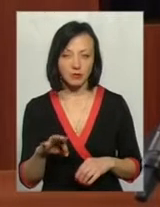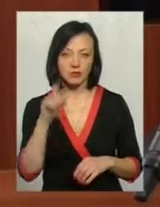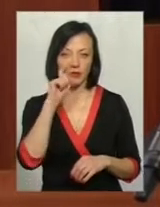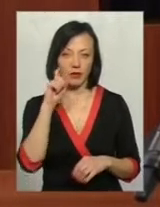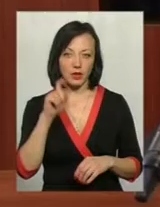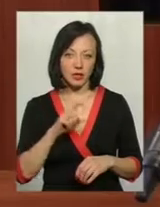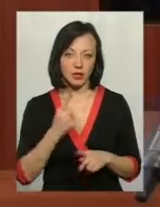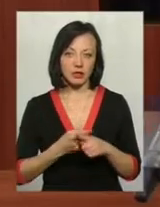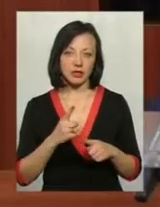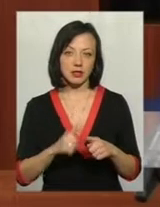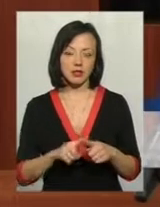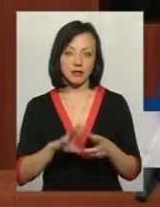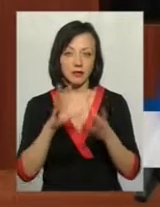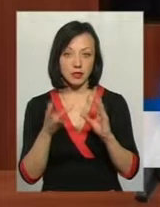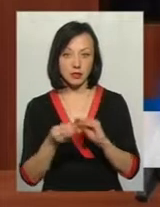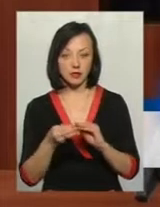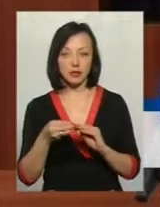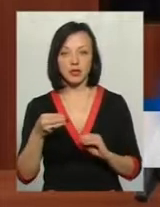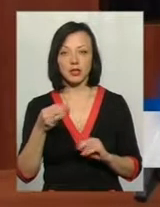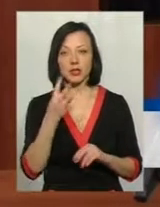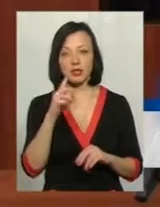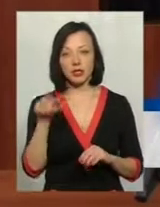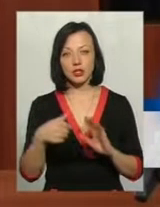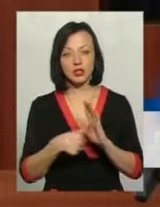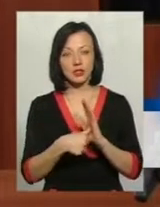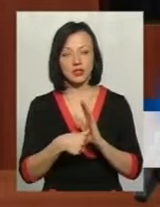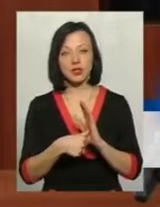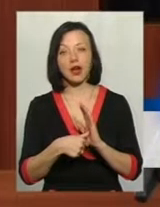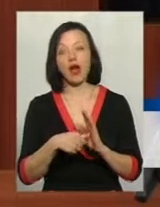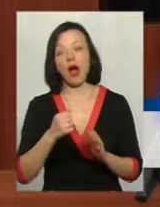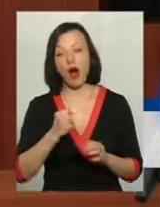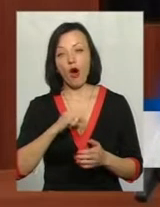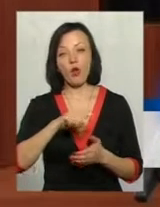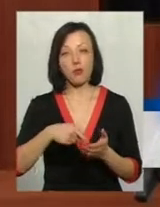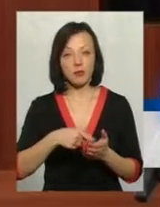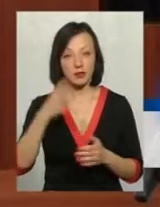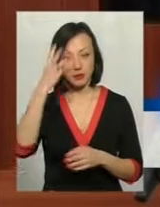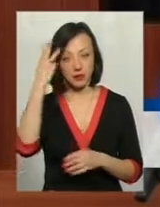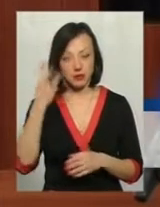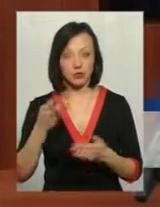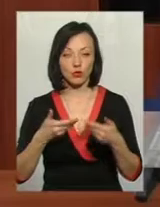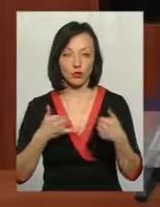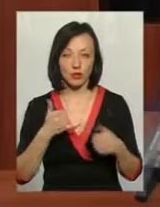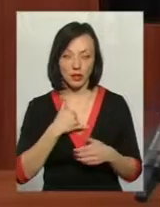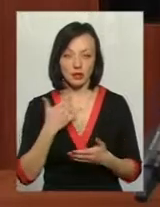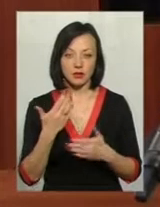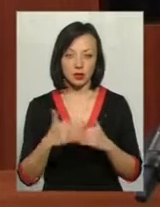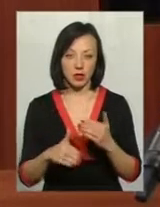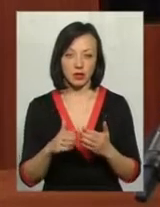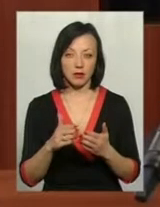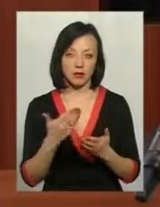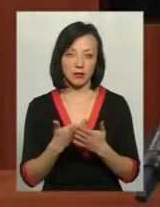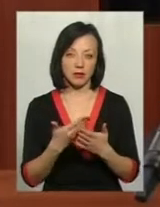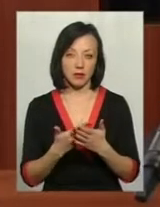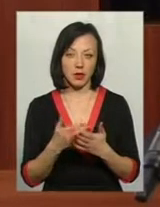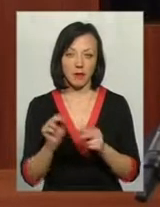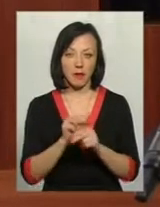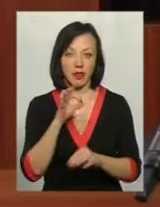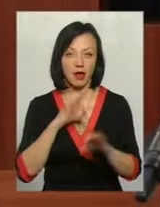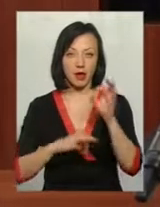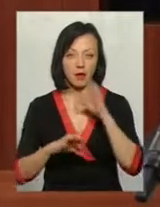Україні в цілому 36%, то у місті ми вже догнали, щоб пацієнт отримав